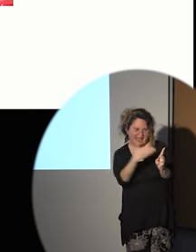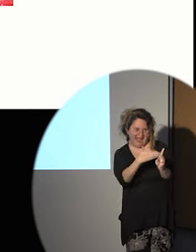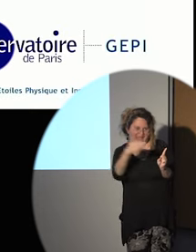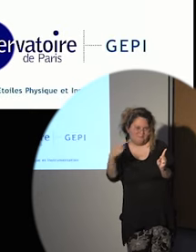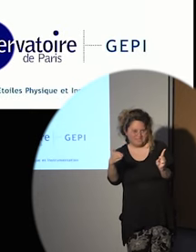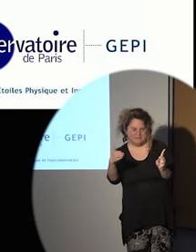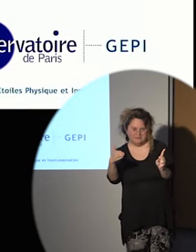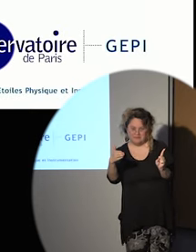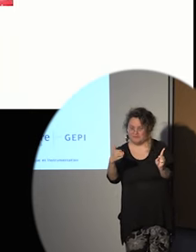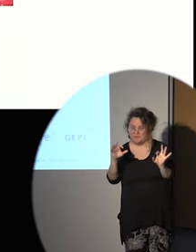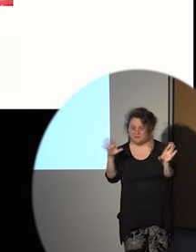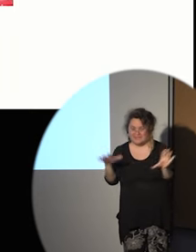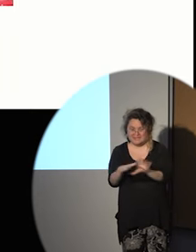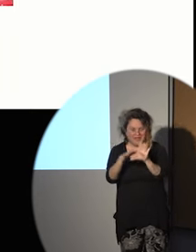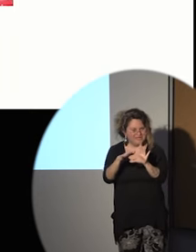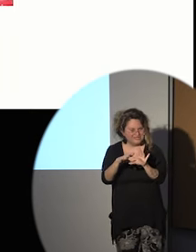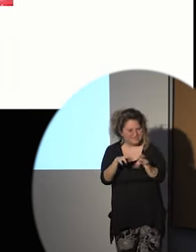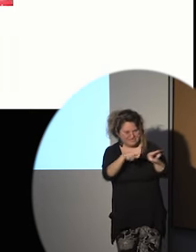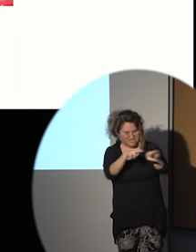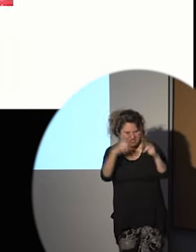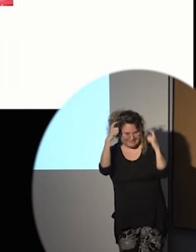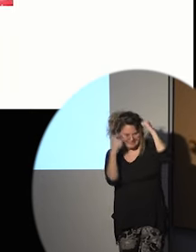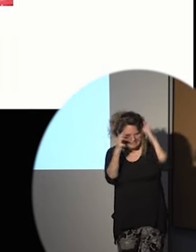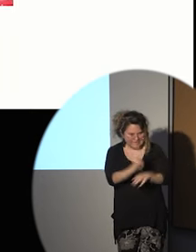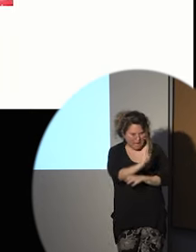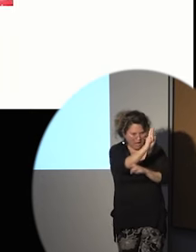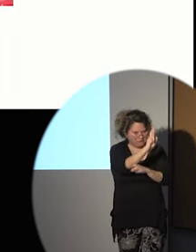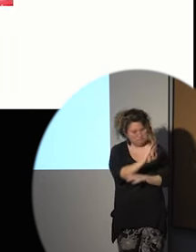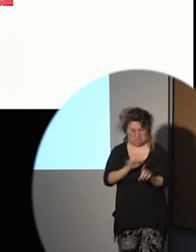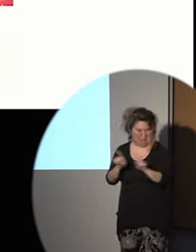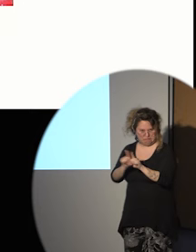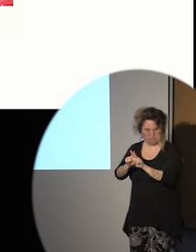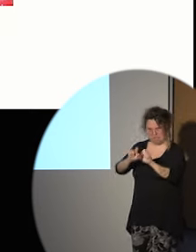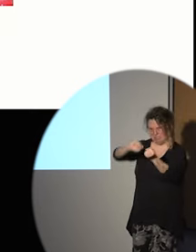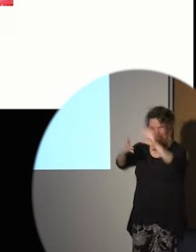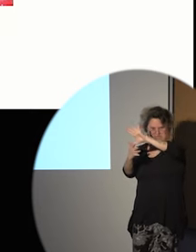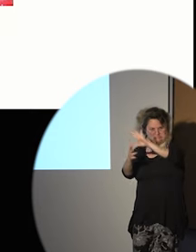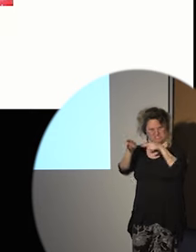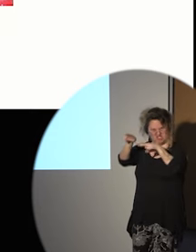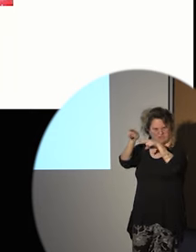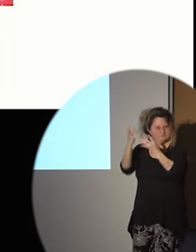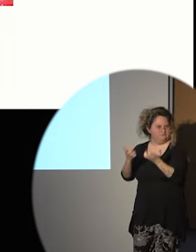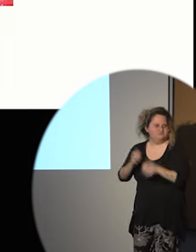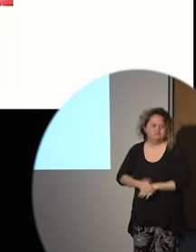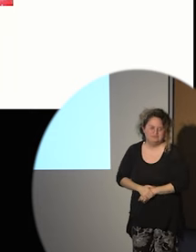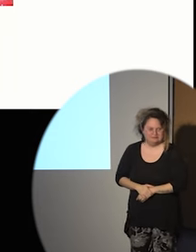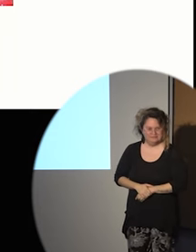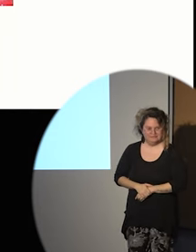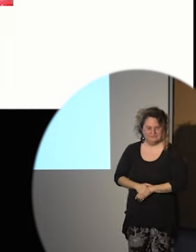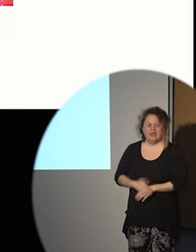Grisby. Alors, avant ça, je voulais aussi, si je ne vous ai pas encore trop